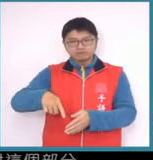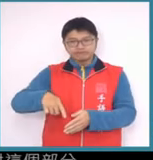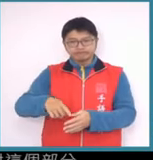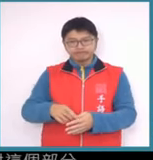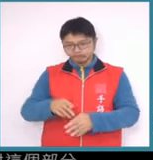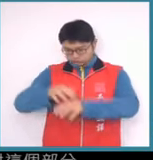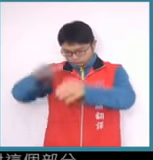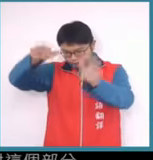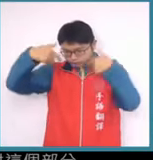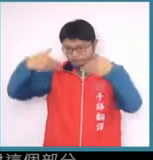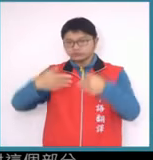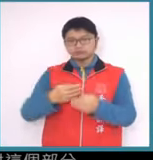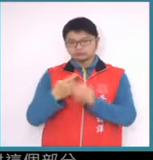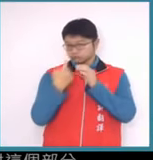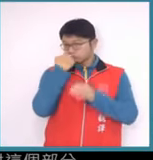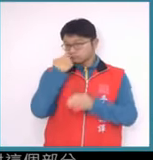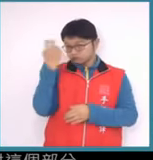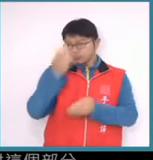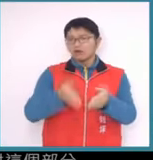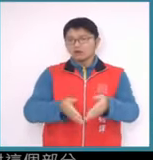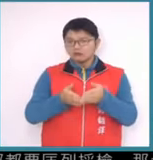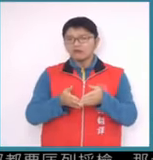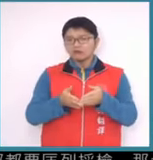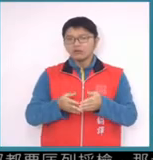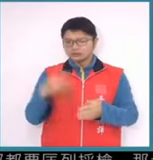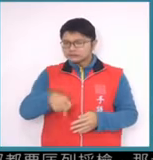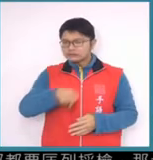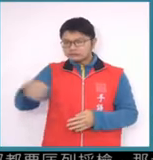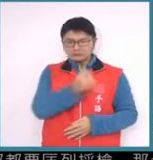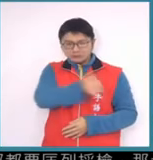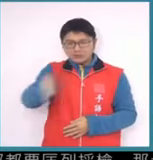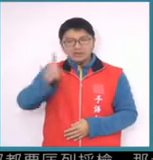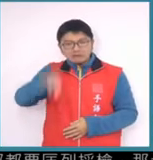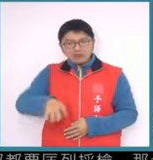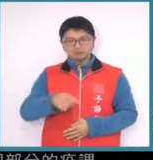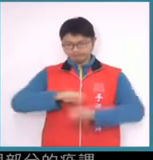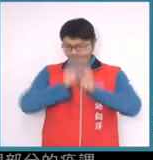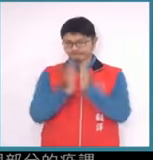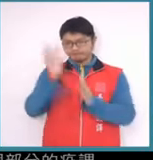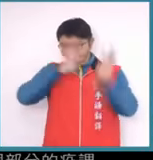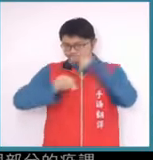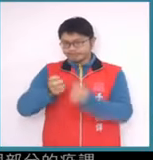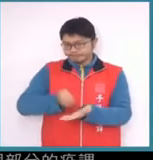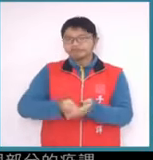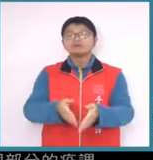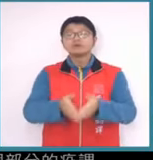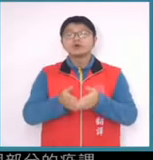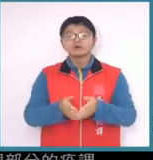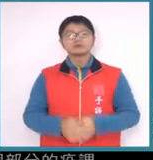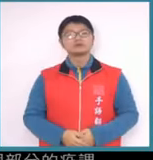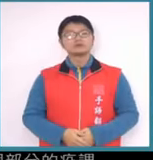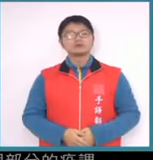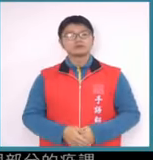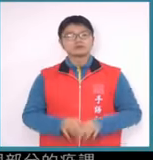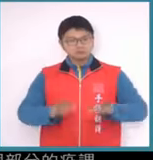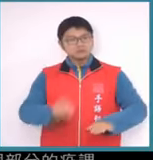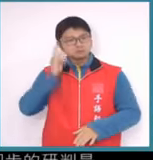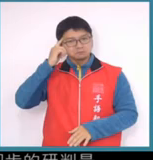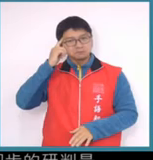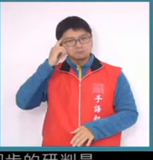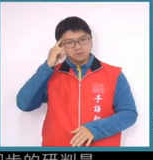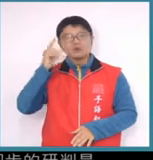剪，那也要加强哦这个部分的疫调。那初步的研判是，因